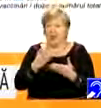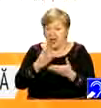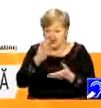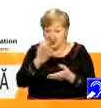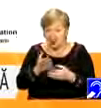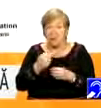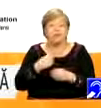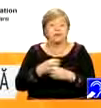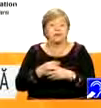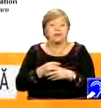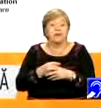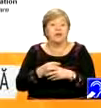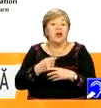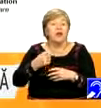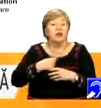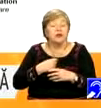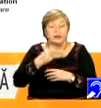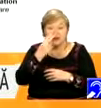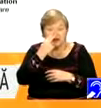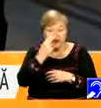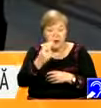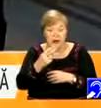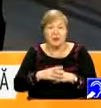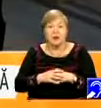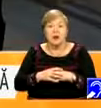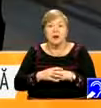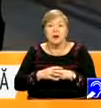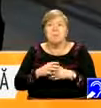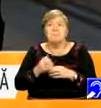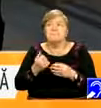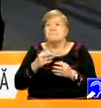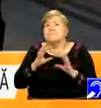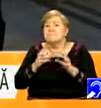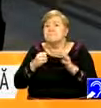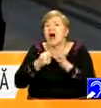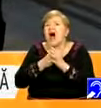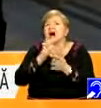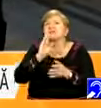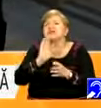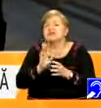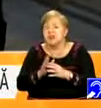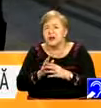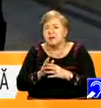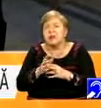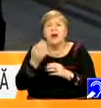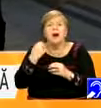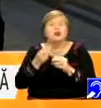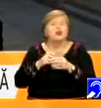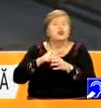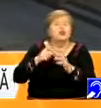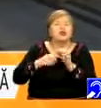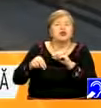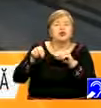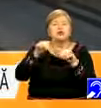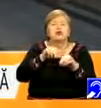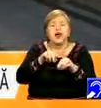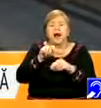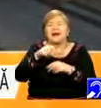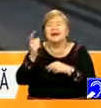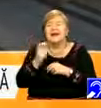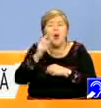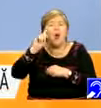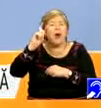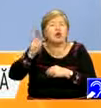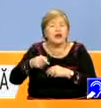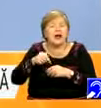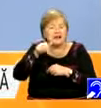susțin sursele citate, am putea asista cel mult la o transpunere a prevederilor din actuala ordonanță